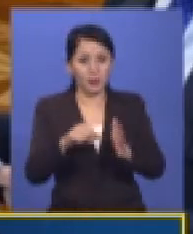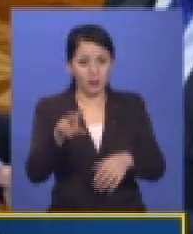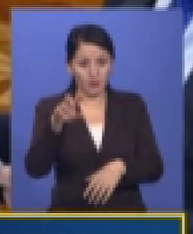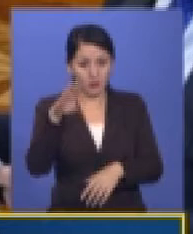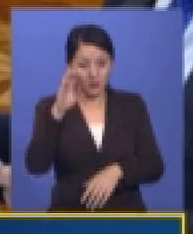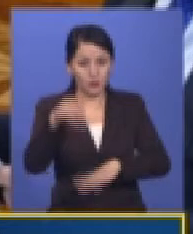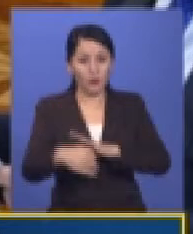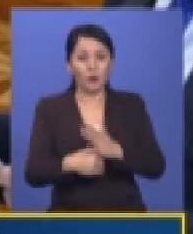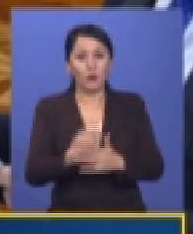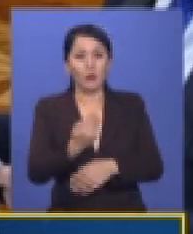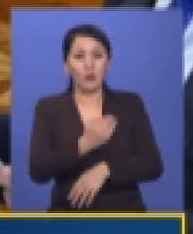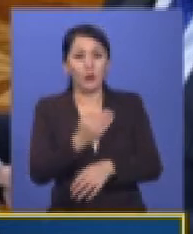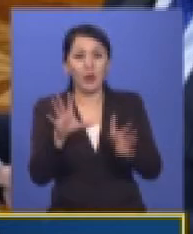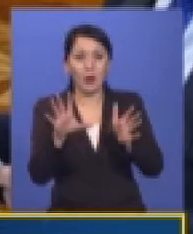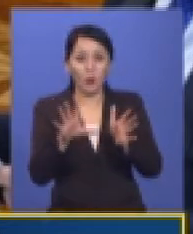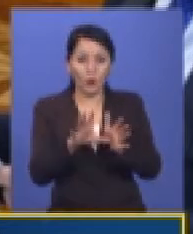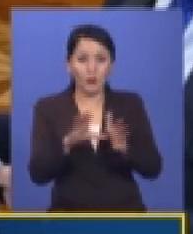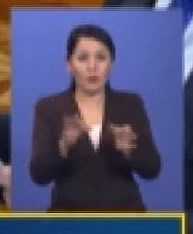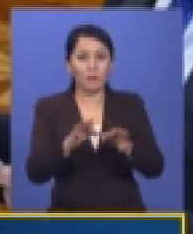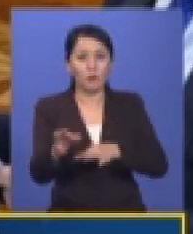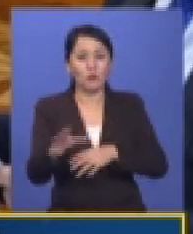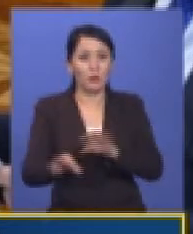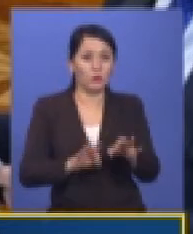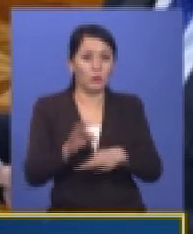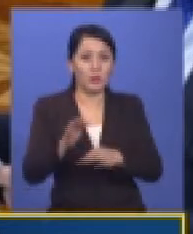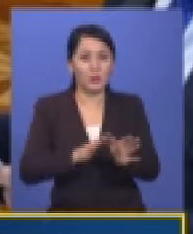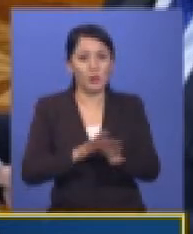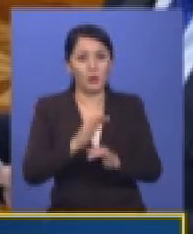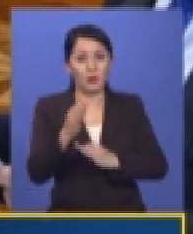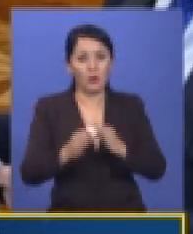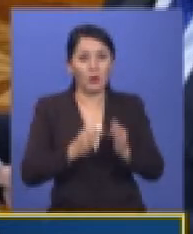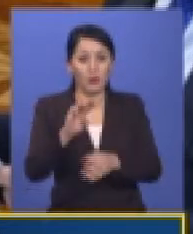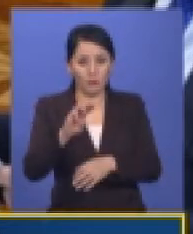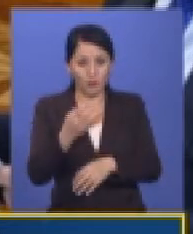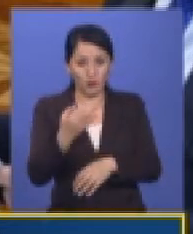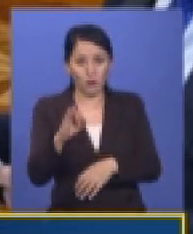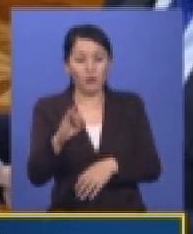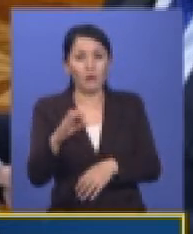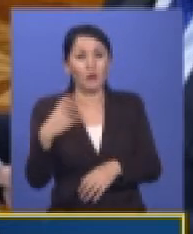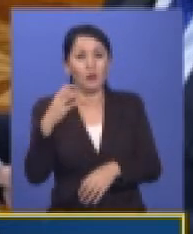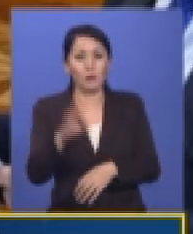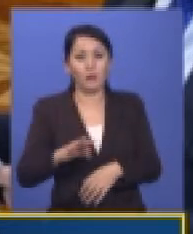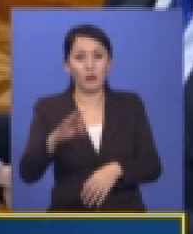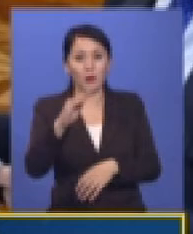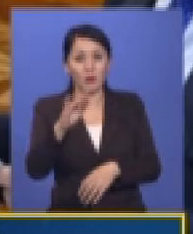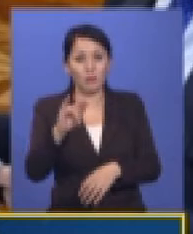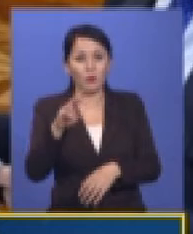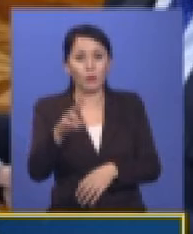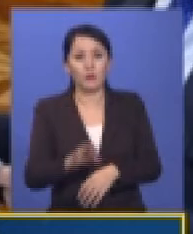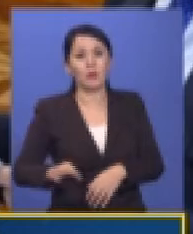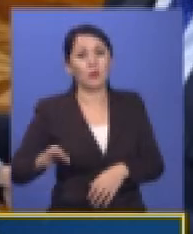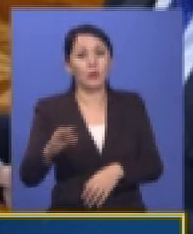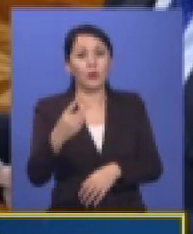еліміздегі жаңартылатын қуат көздері саласындағы жобаларды жүзеге асыру мәселесі талқыланды. Қасым Жомарт Тоқаев Қызылордада және